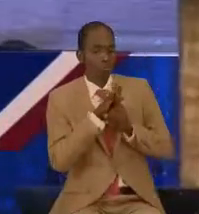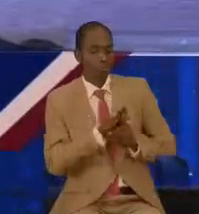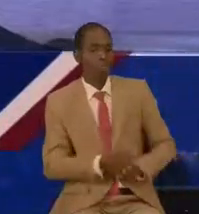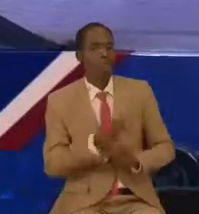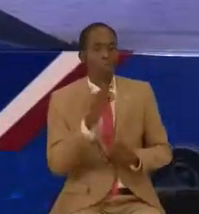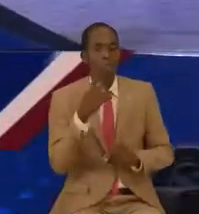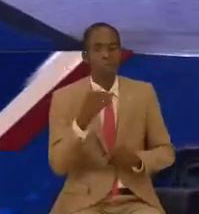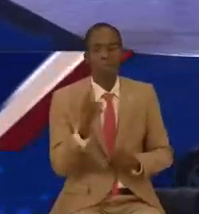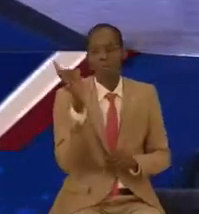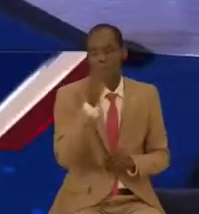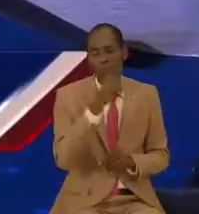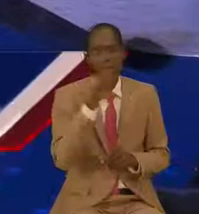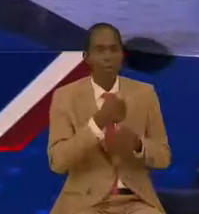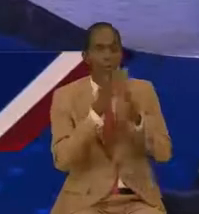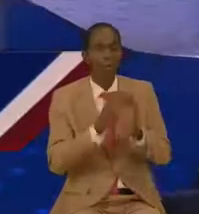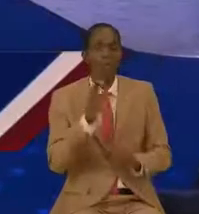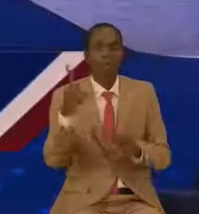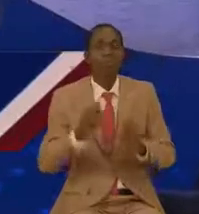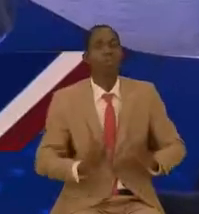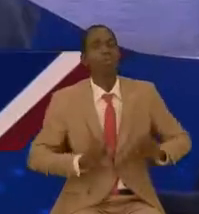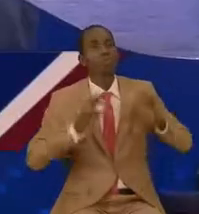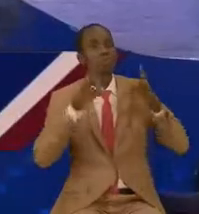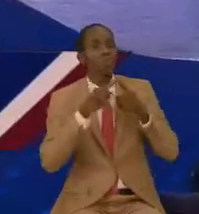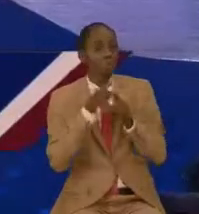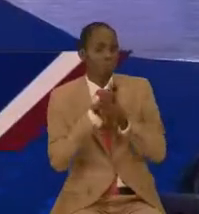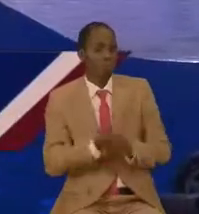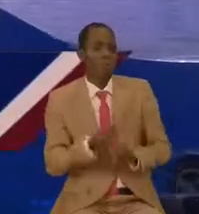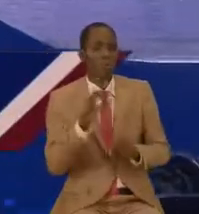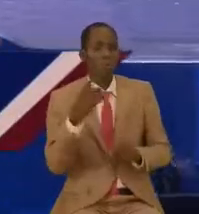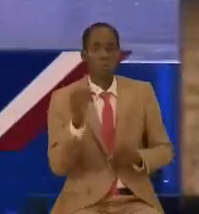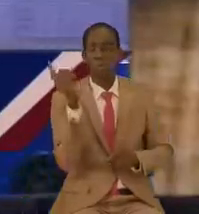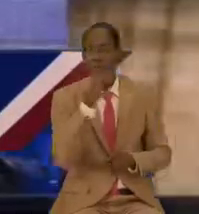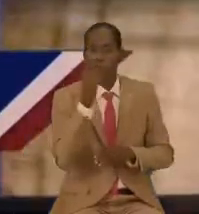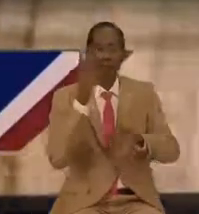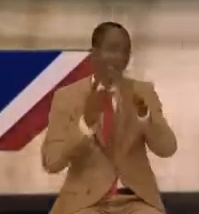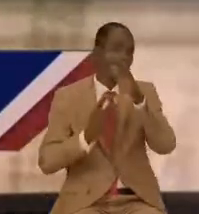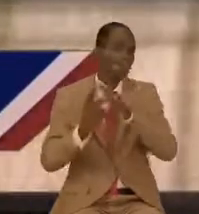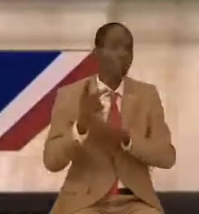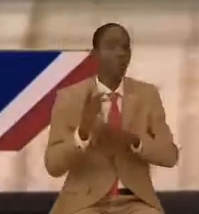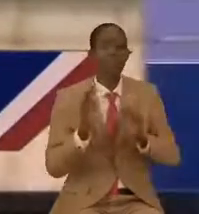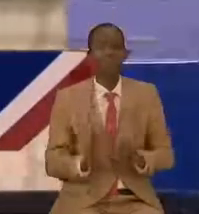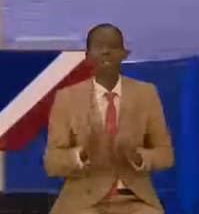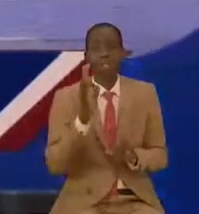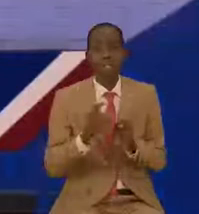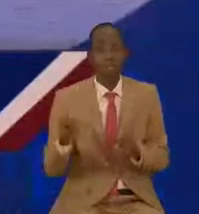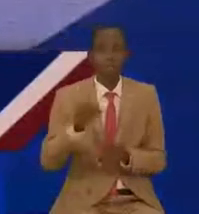la pression du faux apôtre, si tu cèdes à la pression du faux prophète,